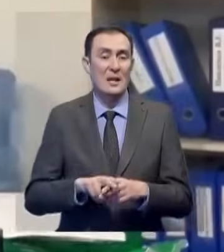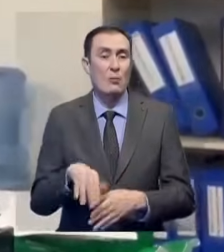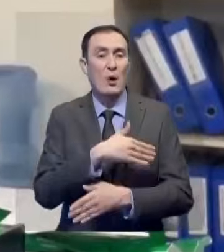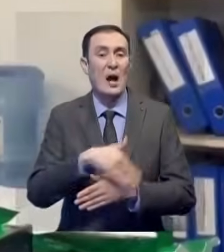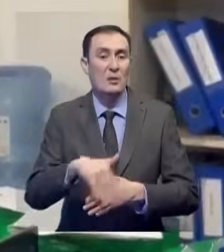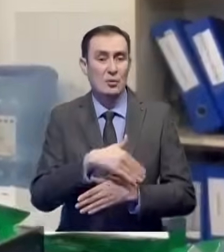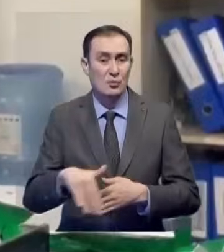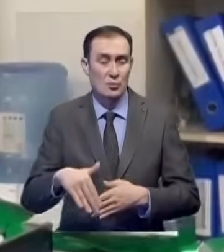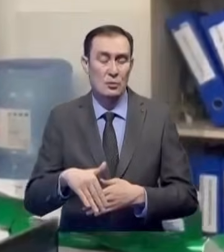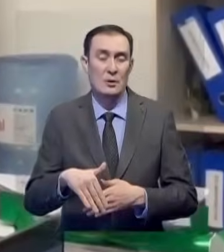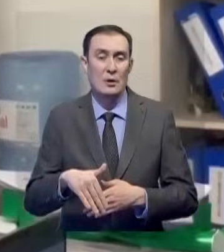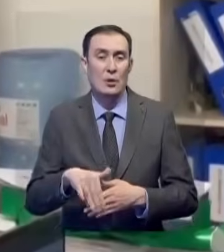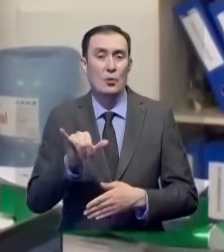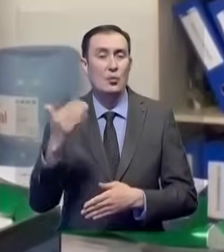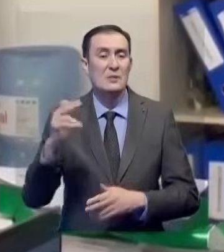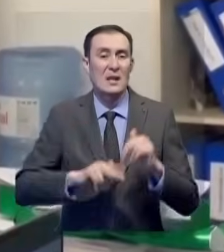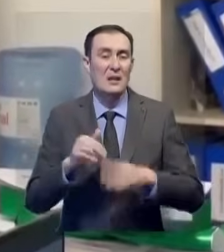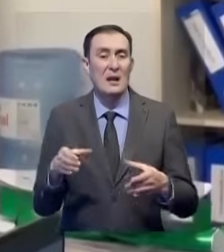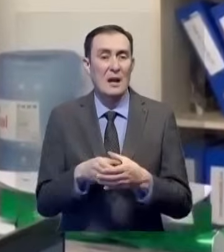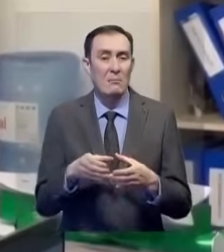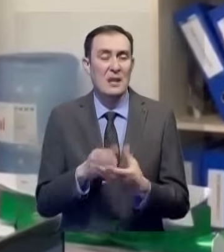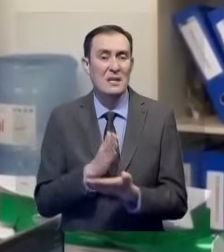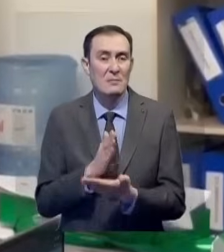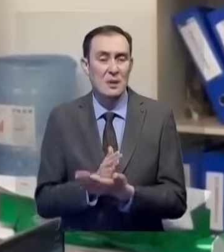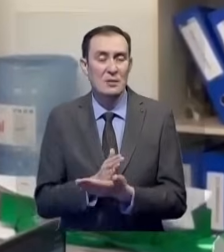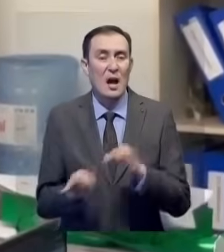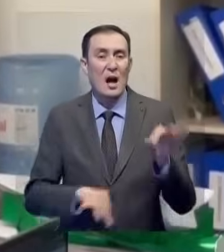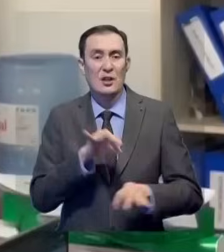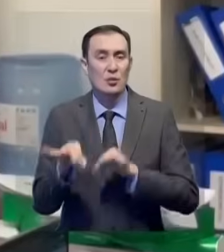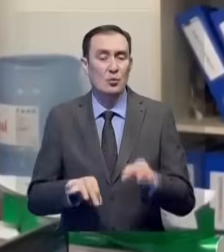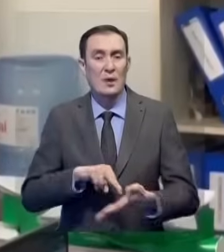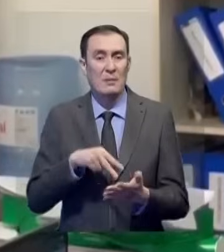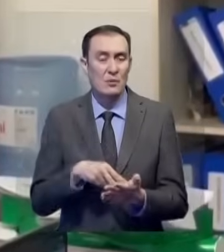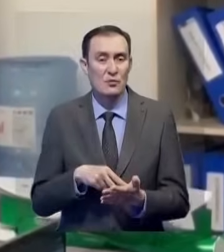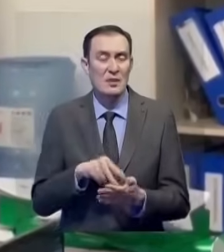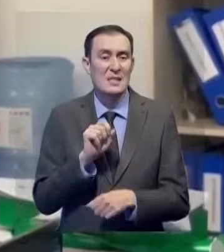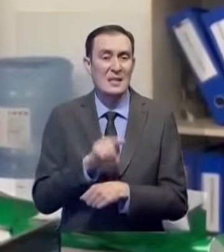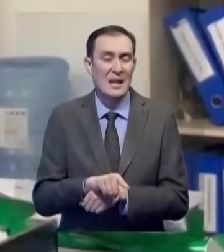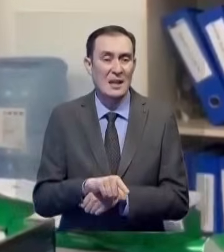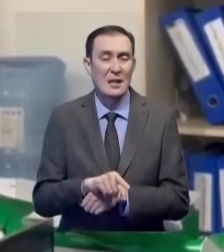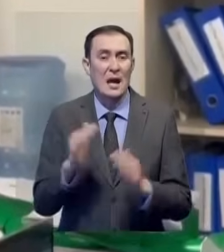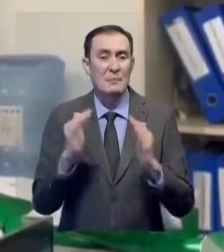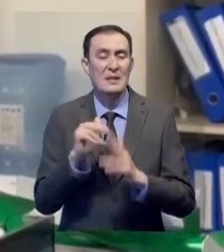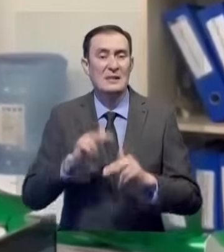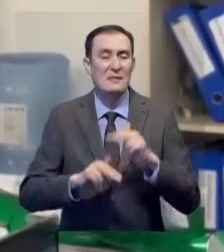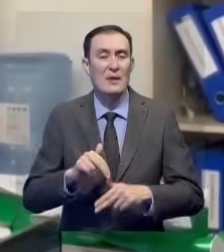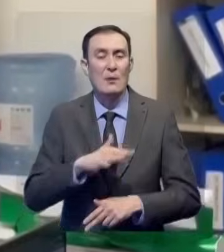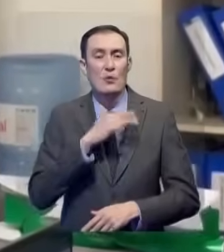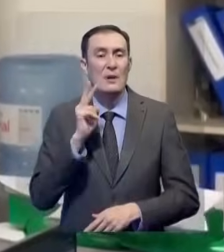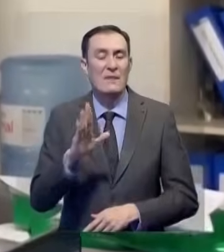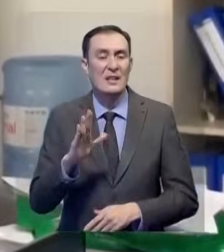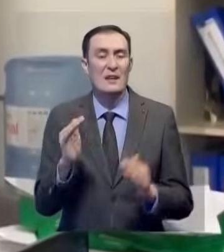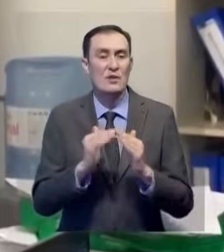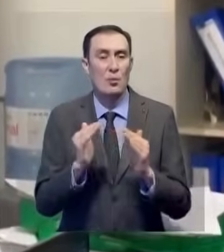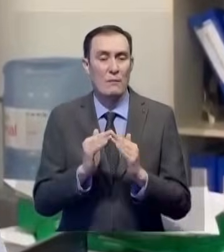адресу у застройщика имеется архитектурно-планировочное задание на объект строительства многоквартирного жилого